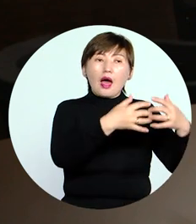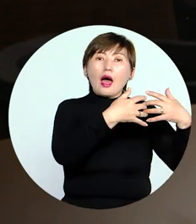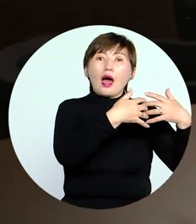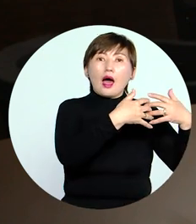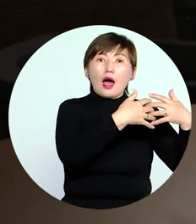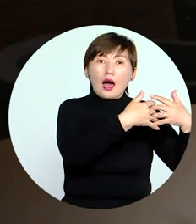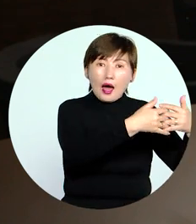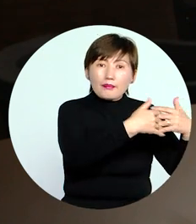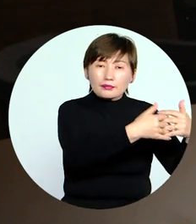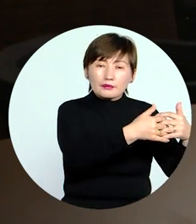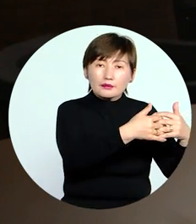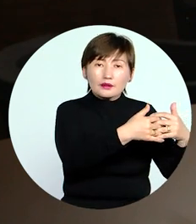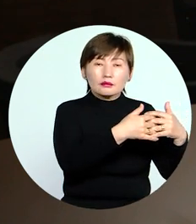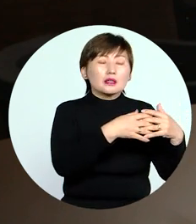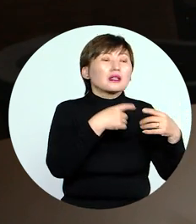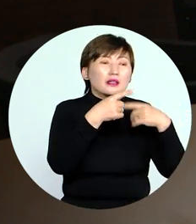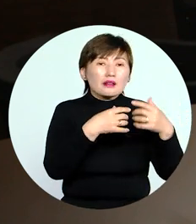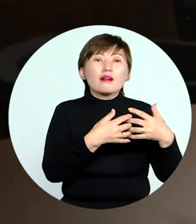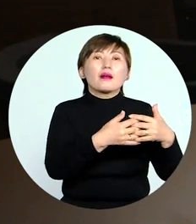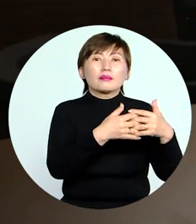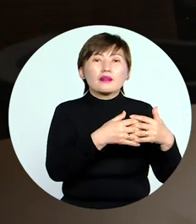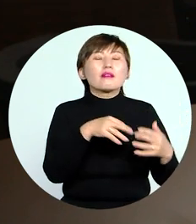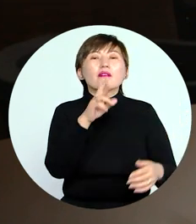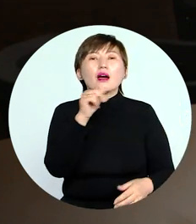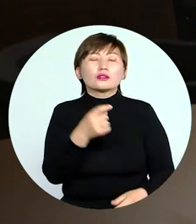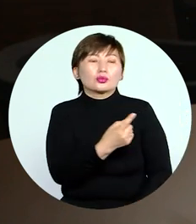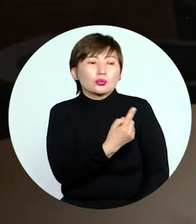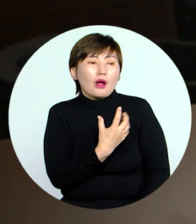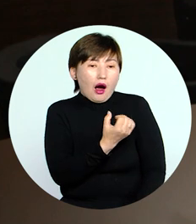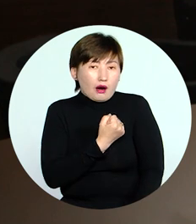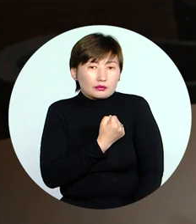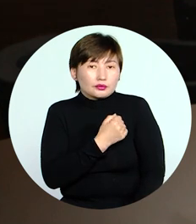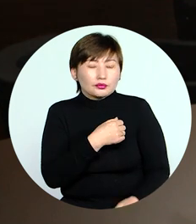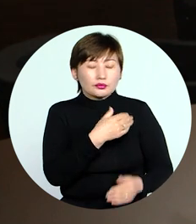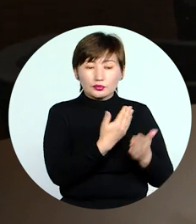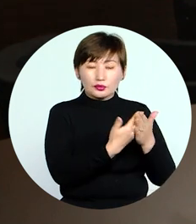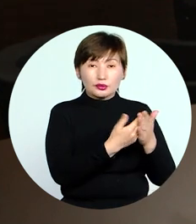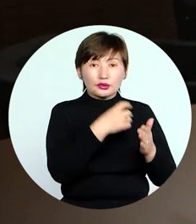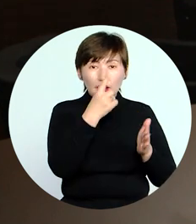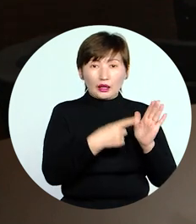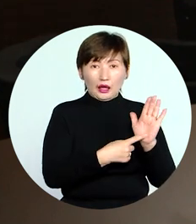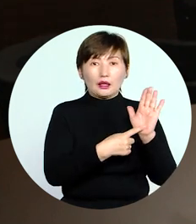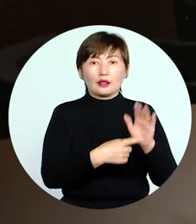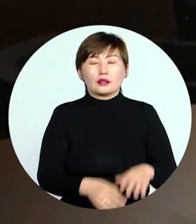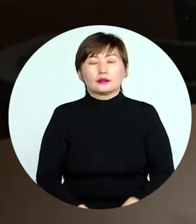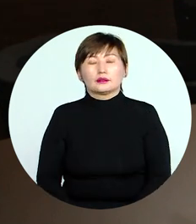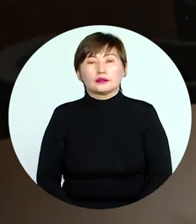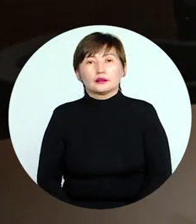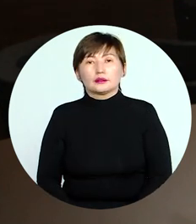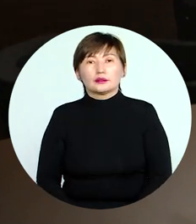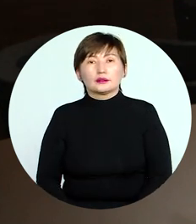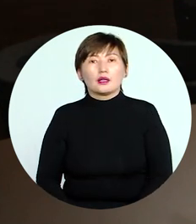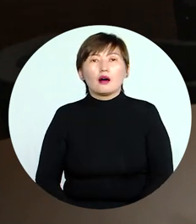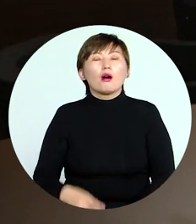хөгжмийг сонсоход амьтан яаж хэрхэн хүлээж авч яана гэдгийг бол одоо энэ жишээгээр үзвэл өөрөөр хэлбэл одоо манай малжах соёл одоо